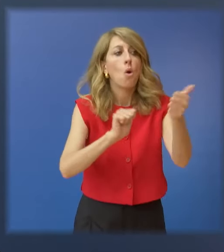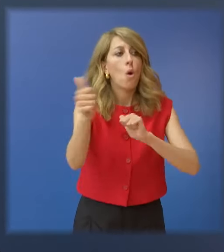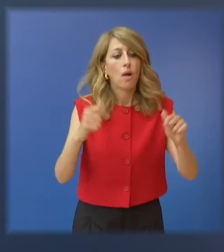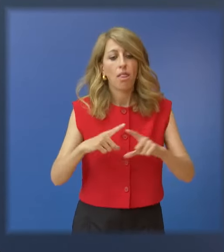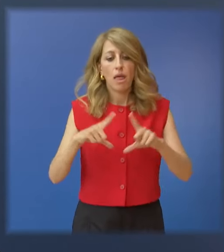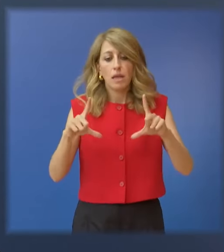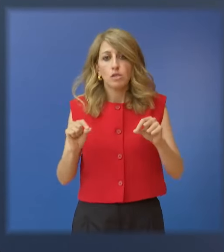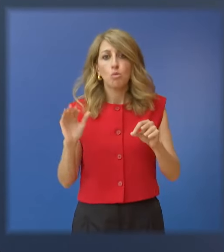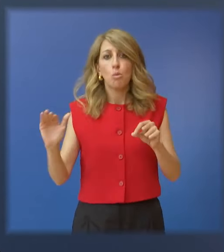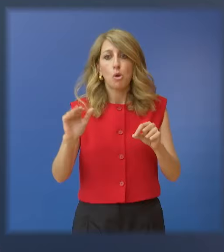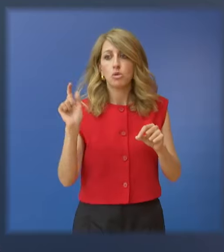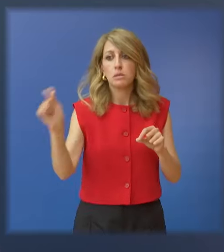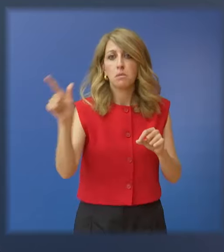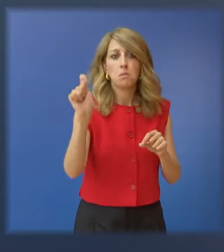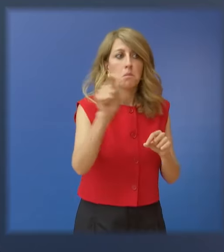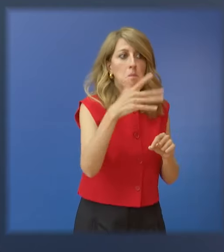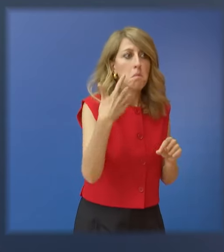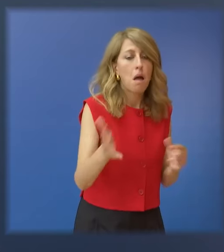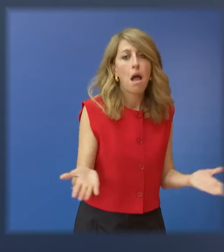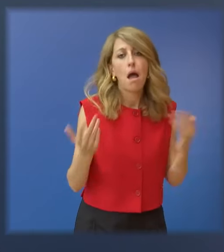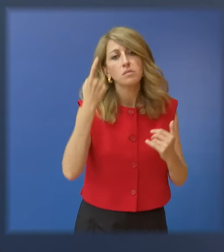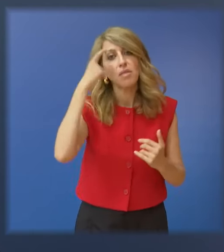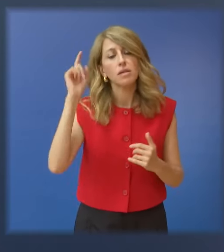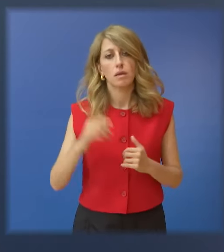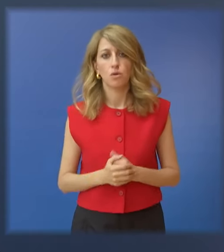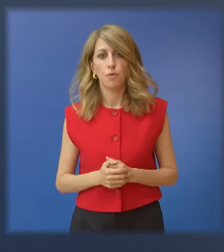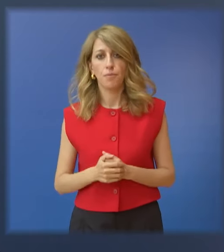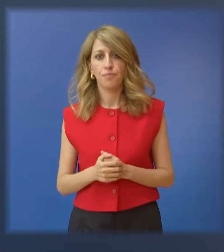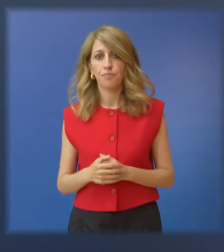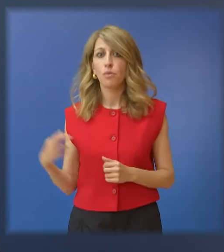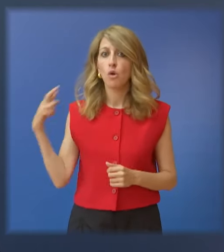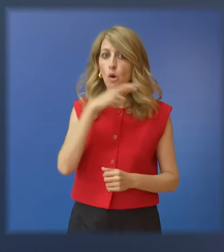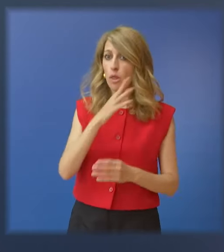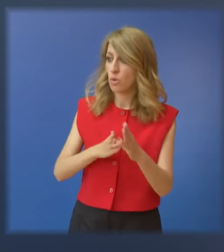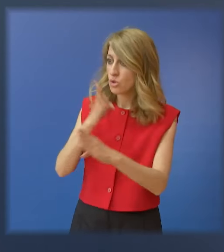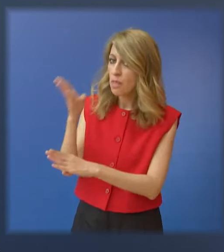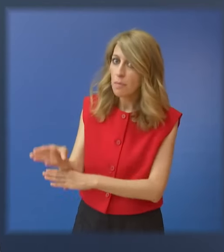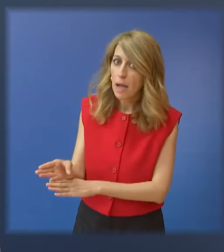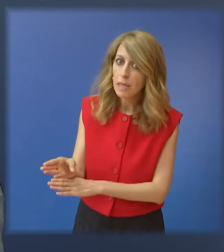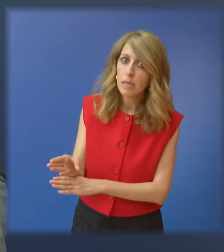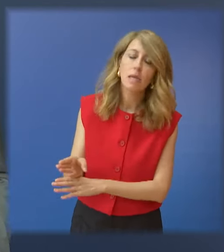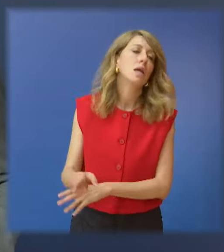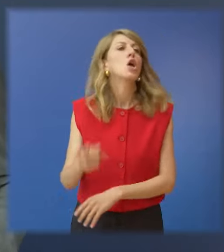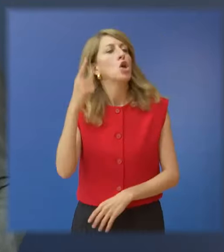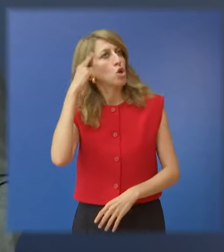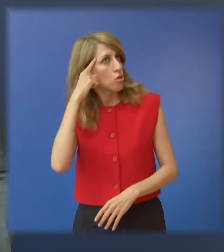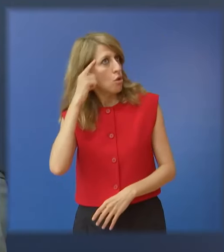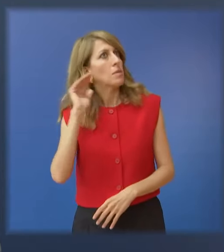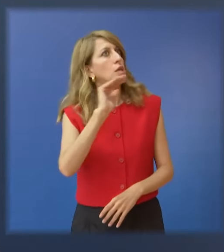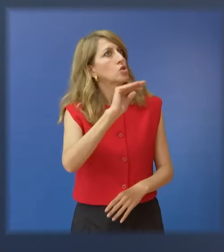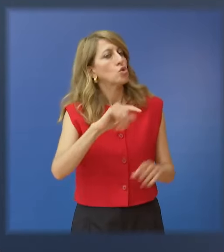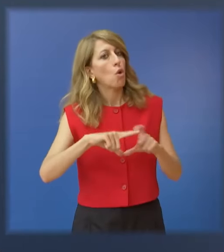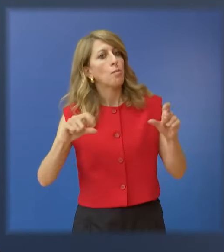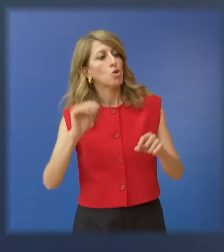θα παρευρεθεί ελάτε να ρωτήσω ο πρωθυπουργός θα επανέλθω φαντάζομαι έχει προσκληθεί αλλά θα επανέλθω να το